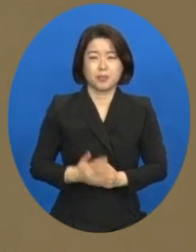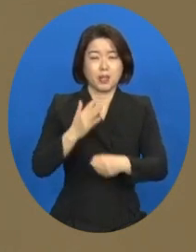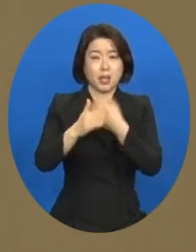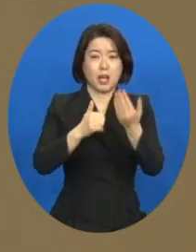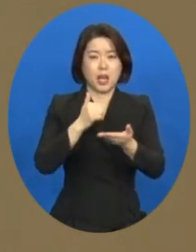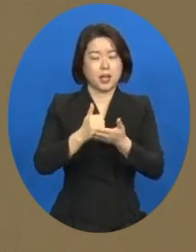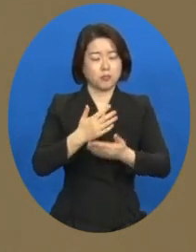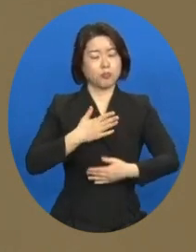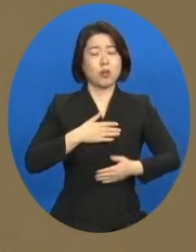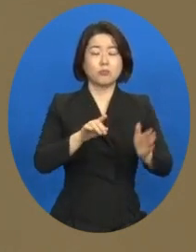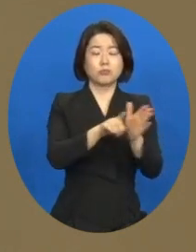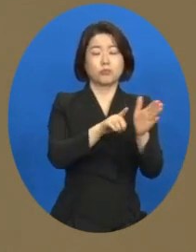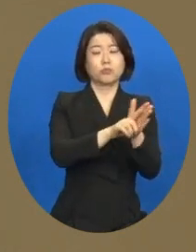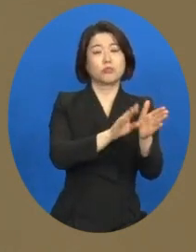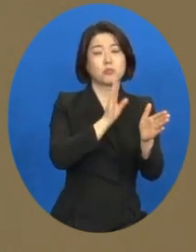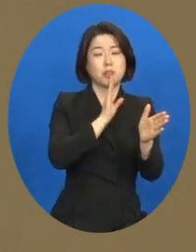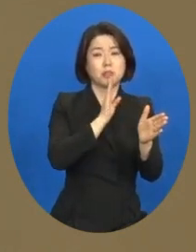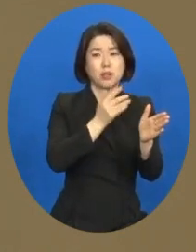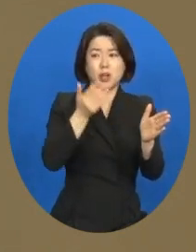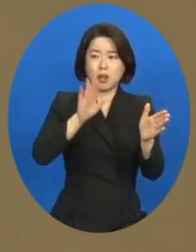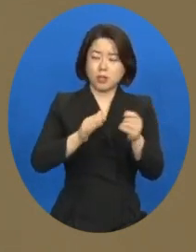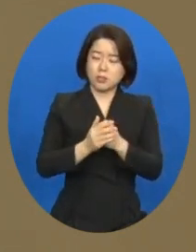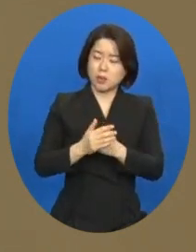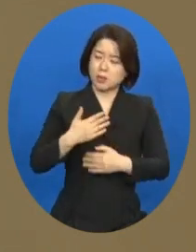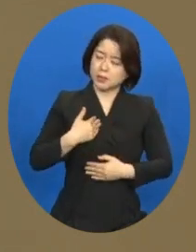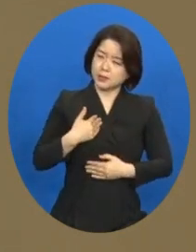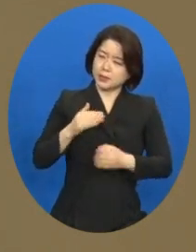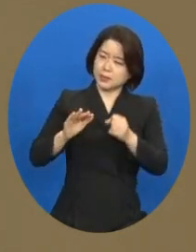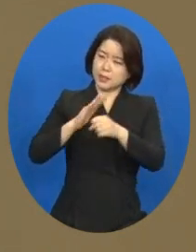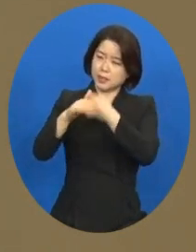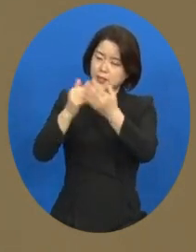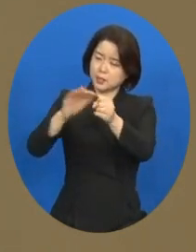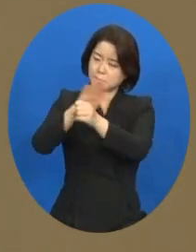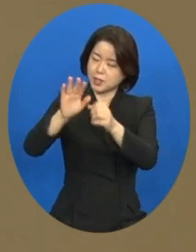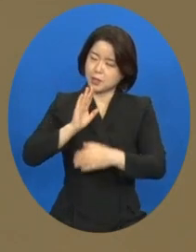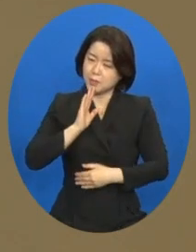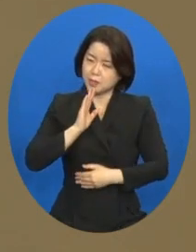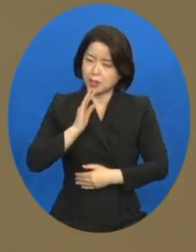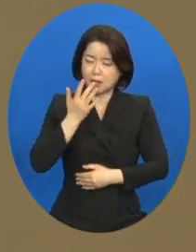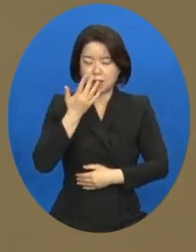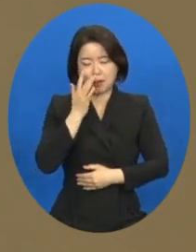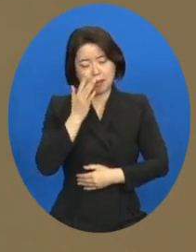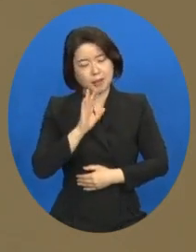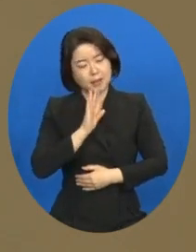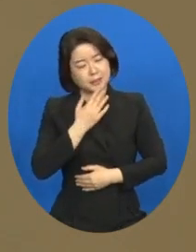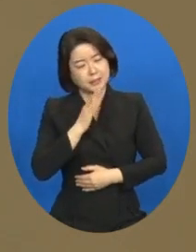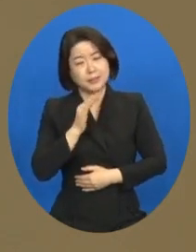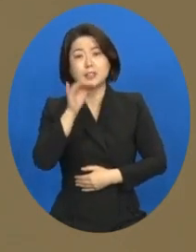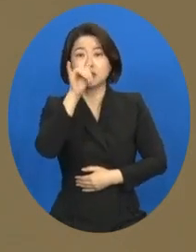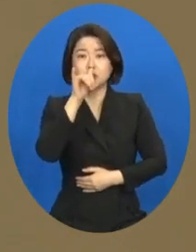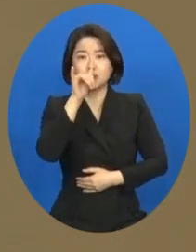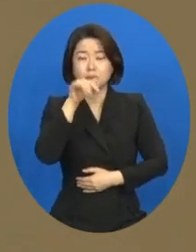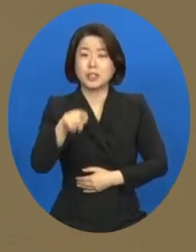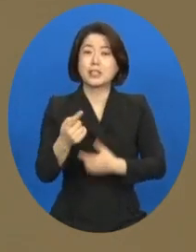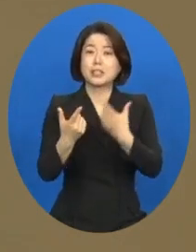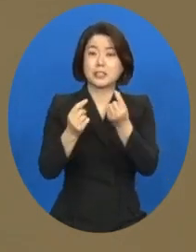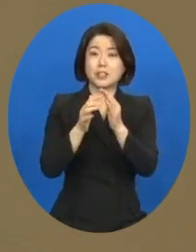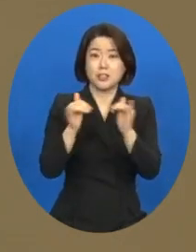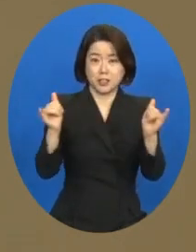하나님은 나는 믿어. 그런데 하나님을 사랑하나? 그건 잘 모르겠어. 이런 분들이 있어요. 이런